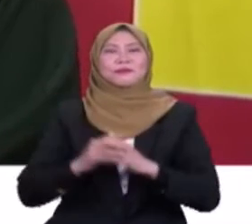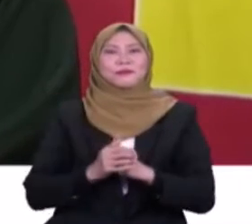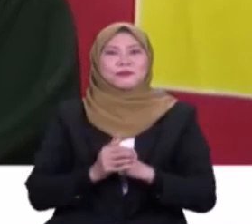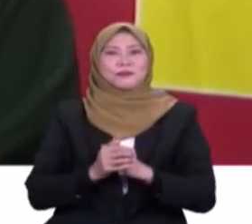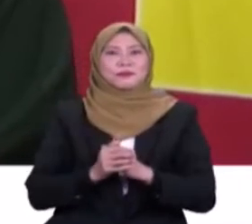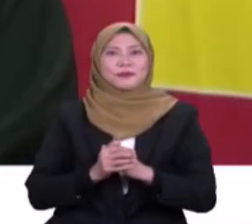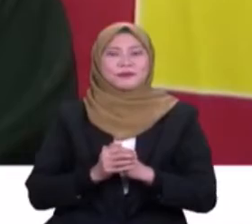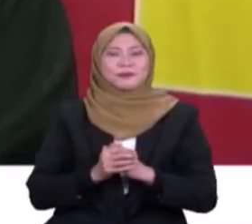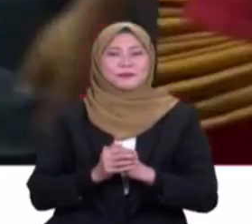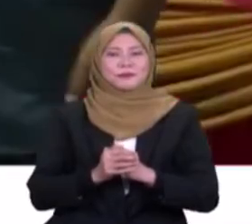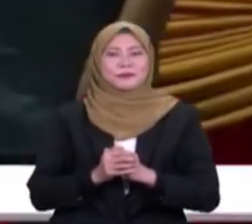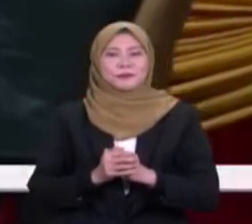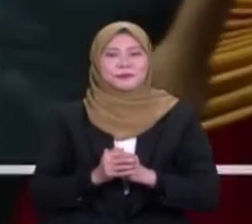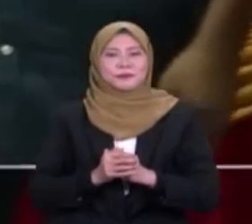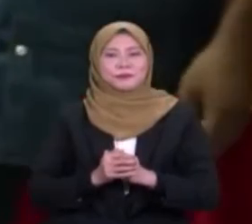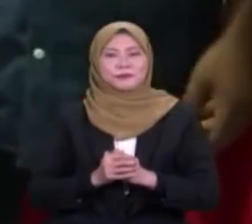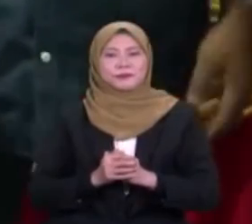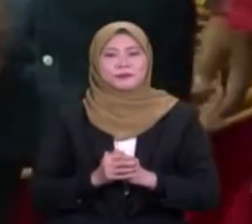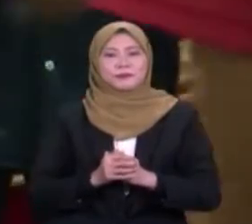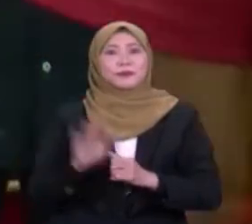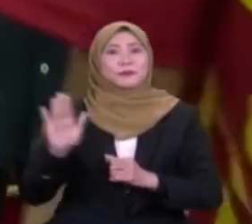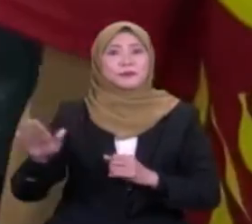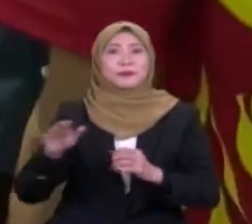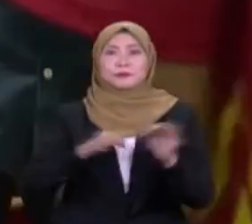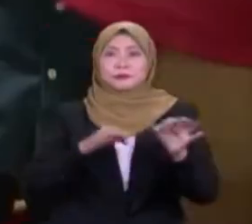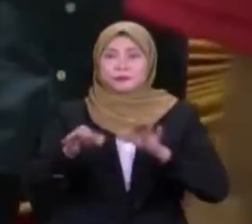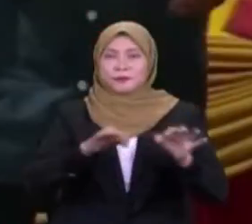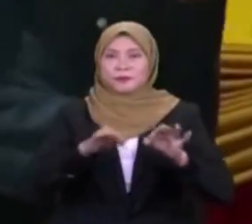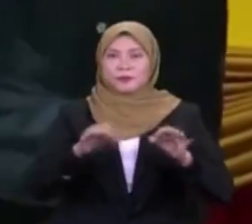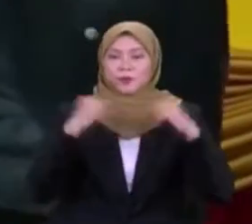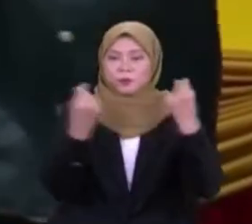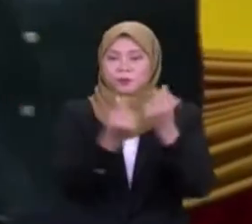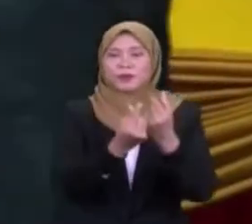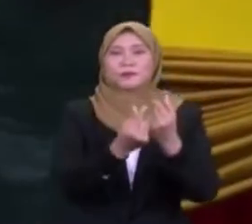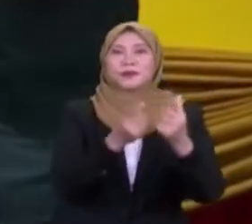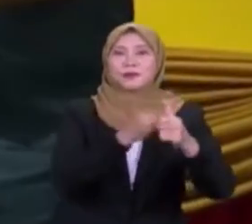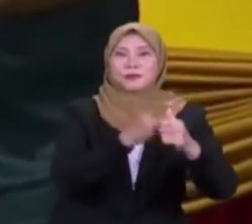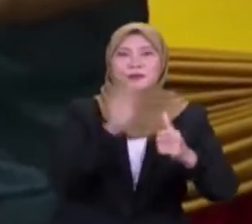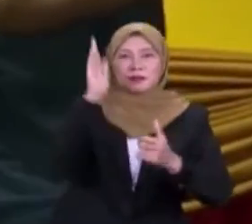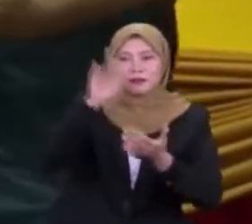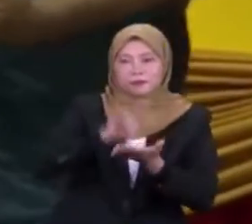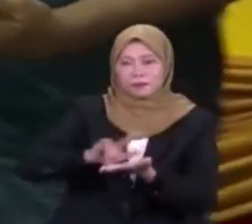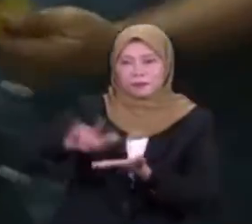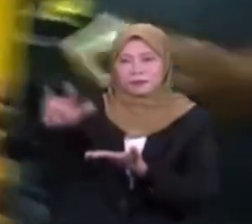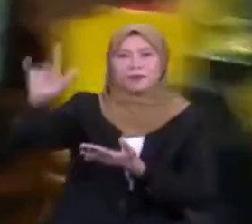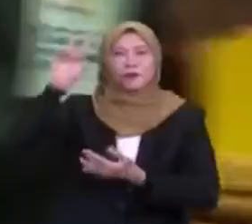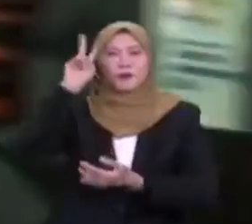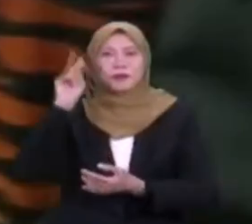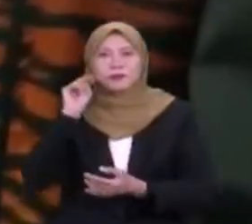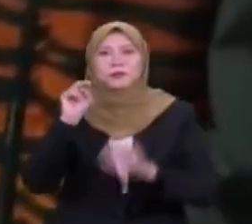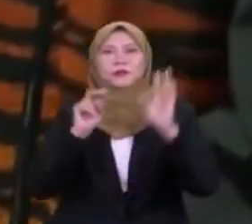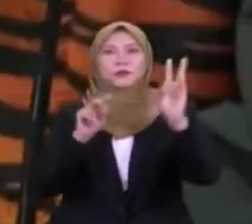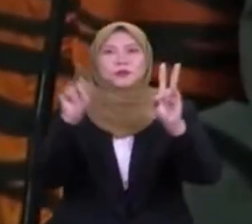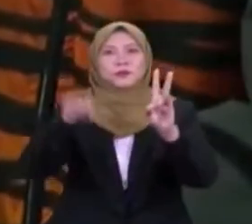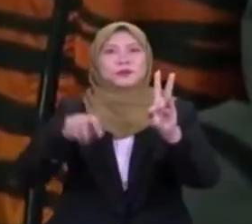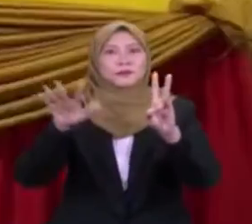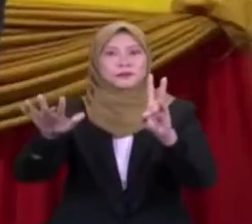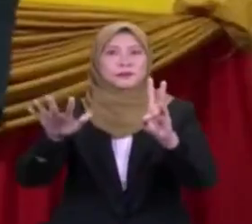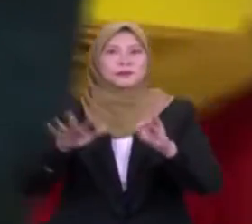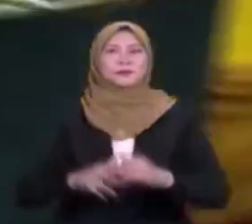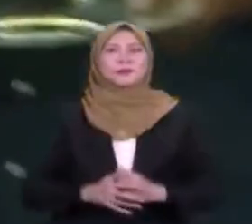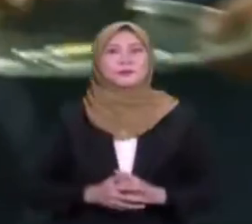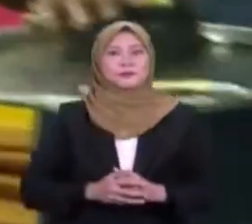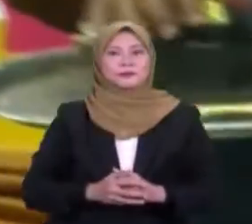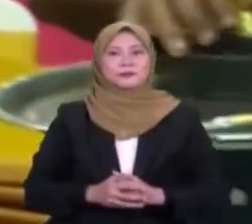latihan tersebut jelas Rohadi kumpulan pertama atlet akan dilepas ke g6pd 7.mei depan